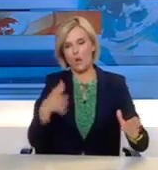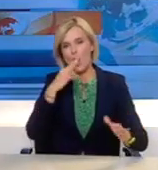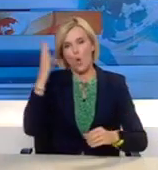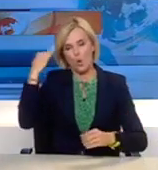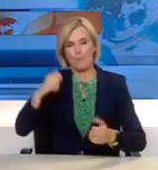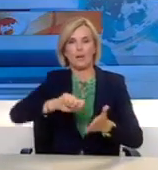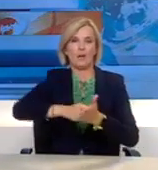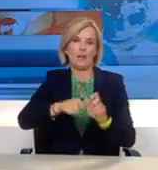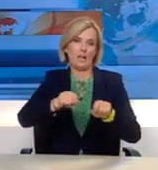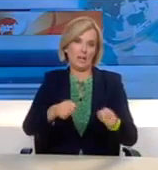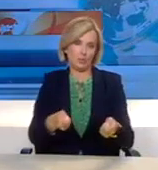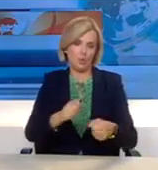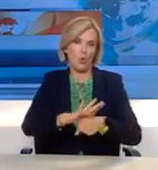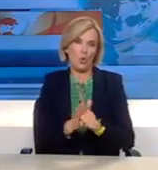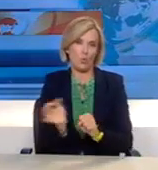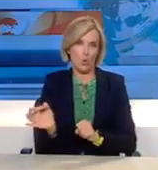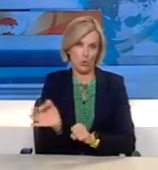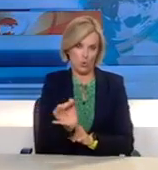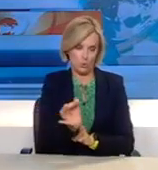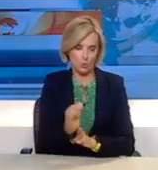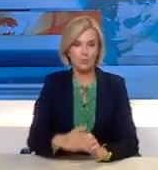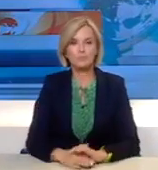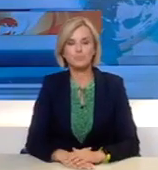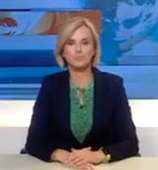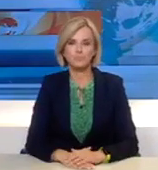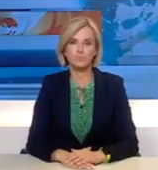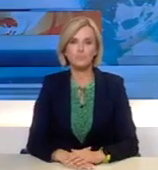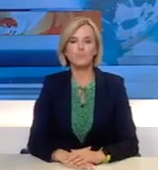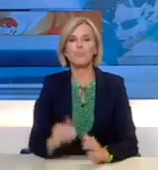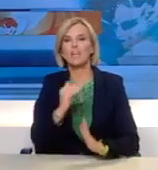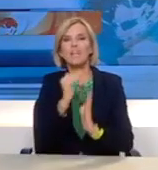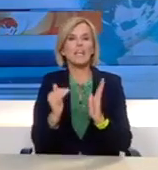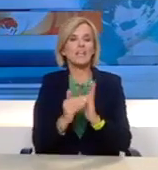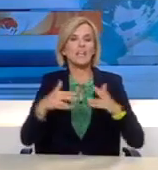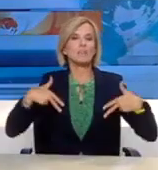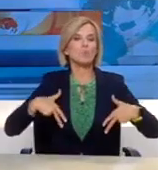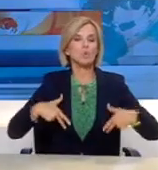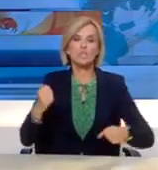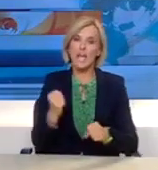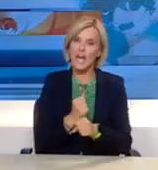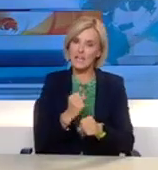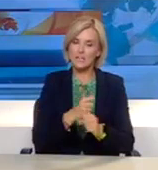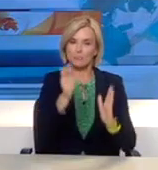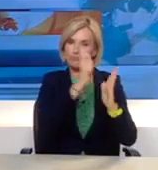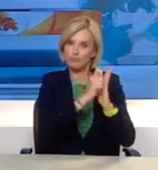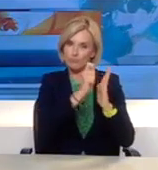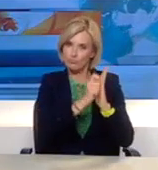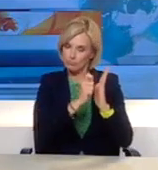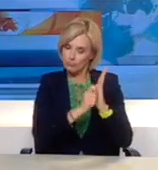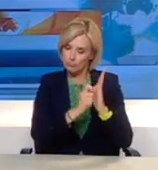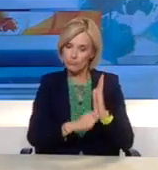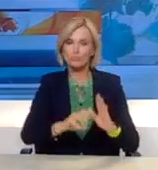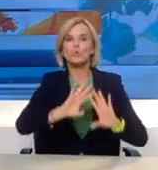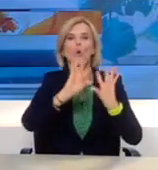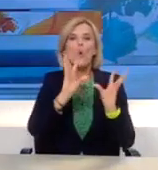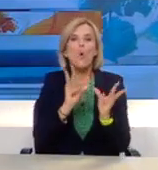και περιορισμού της μετάδοσης του ιού σε ευπαθείς ομάδες. Με κύκλο της Υφυπουργού Εργασίας και Κοινωνικών Υποθέσεων Δόμνας Μιχαηλίδου, περιγράφονται